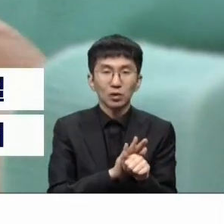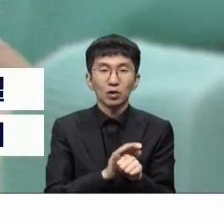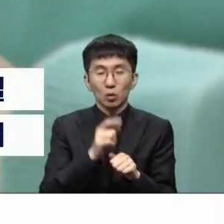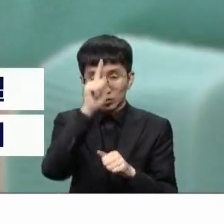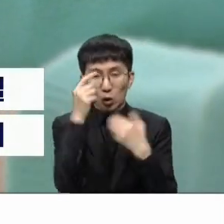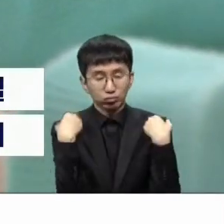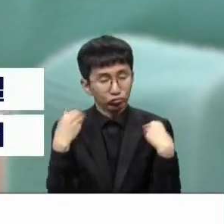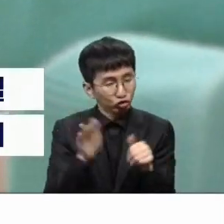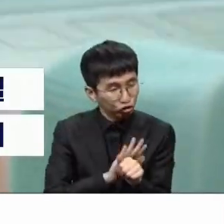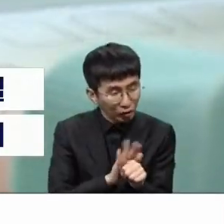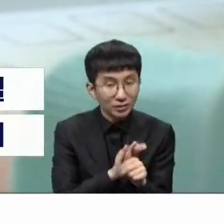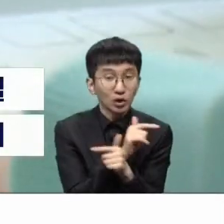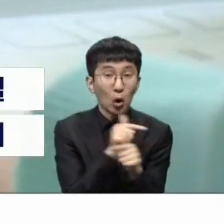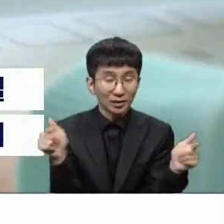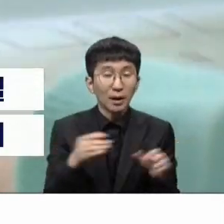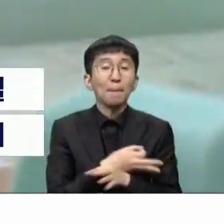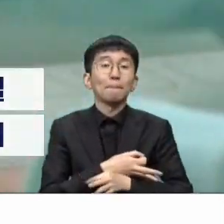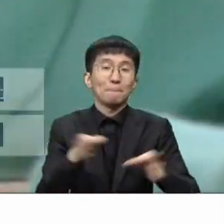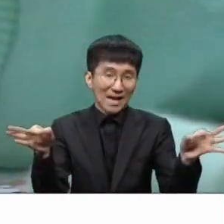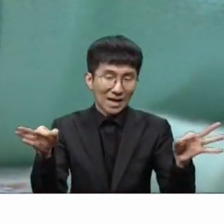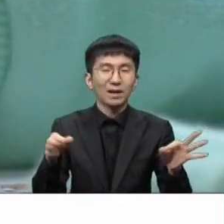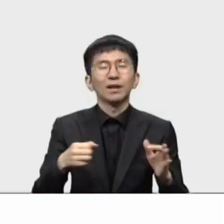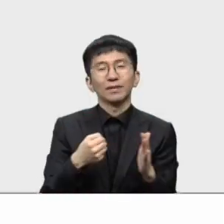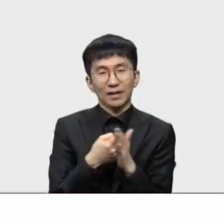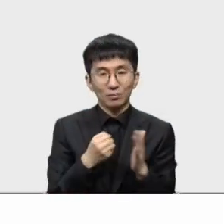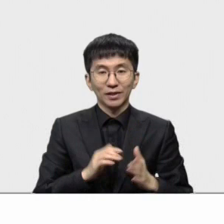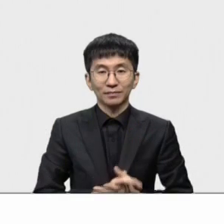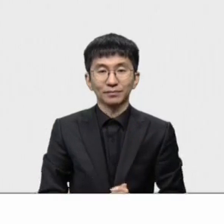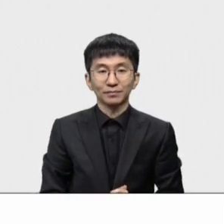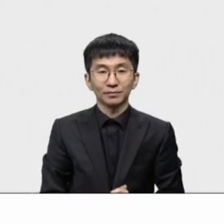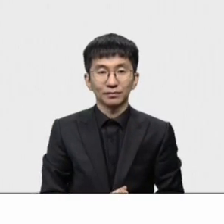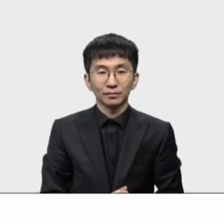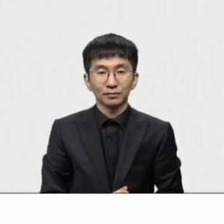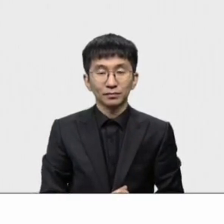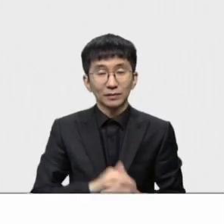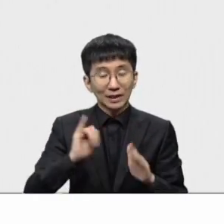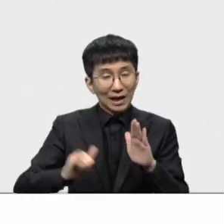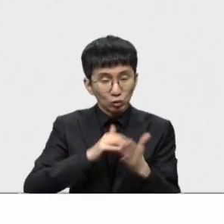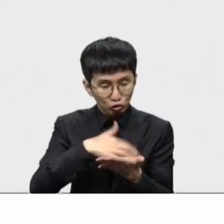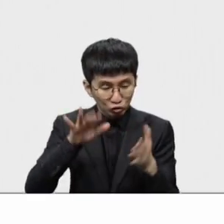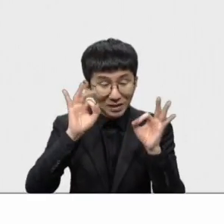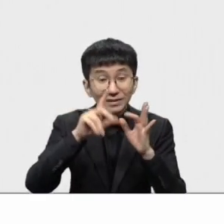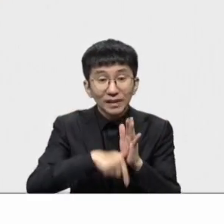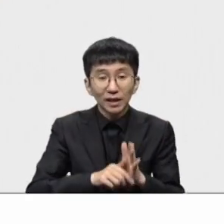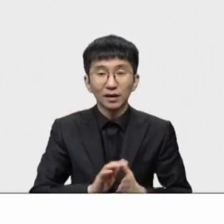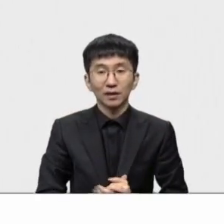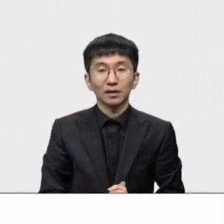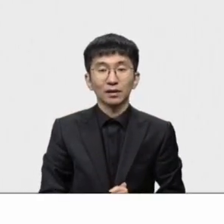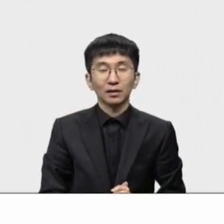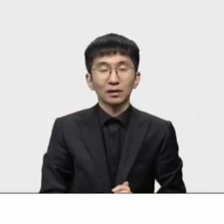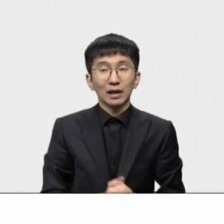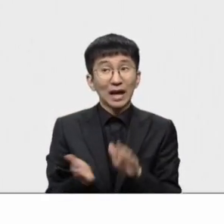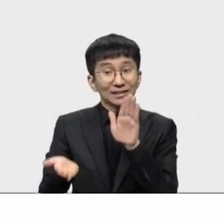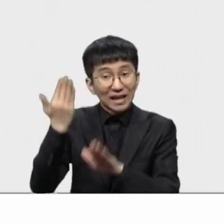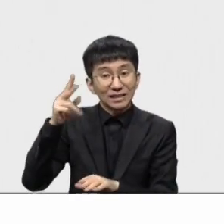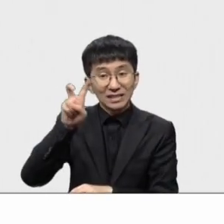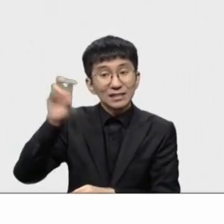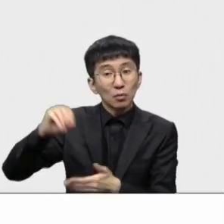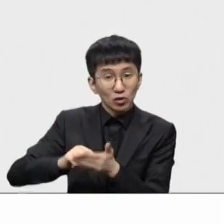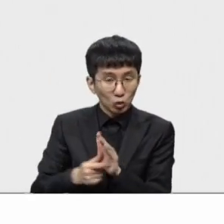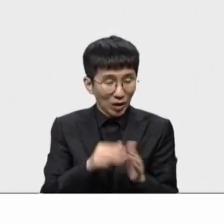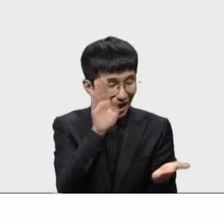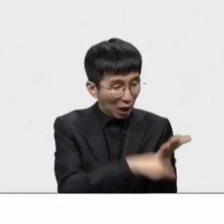지원금이 보편적으로 지급된 것이 영향을 줬습니다. 가구원 수로 나눈 가처분 소득은 상위 20%가